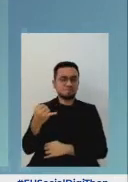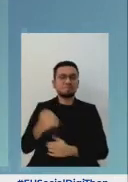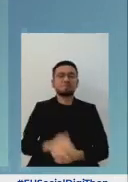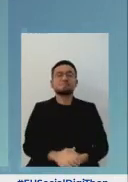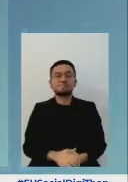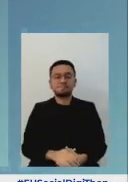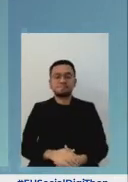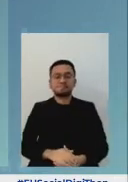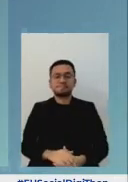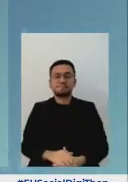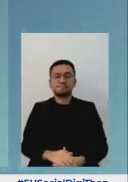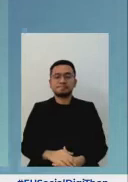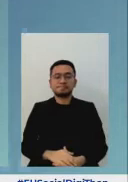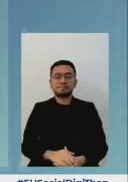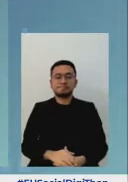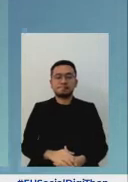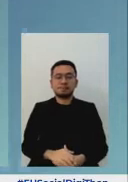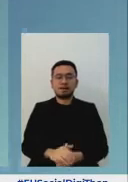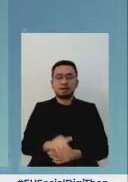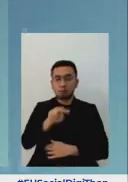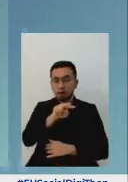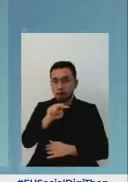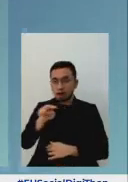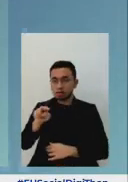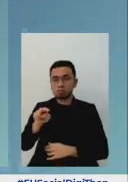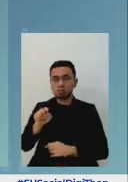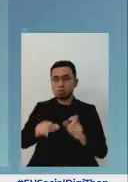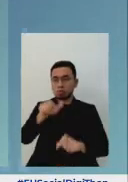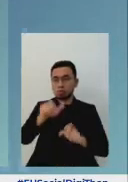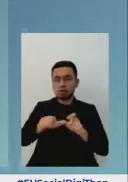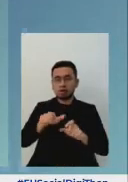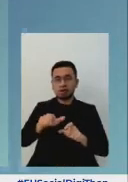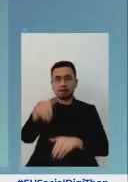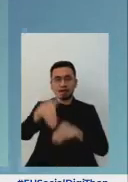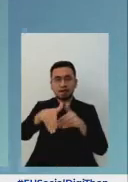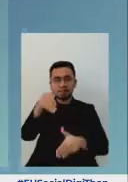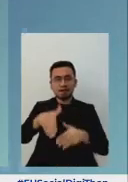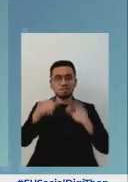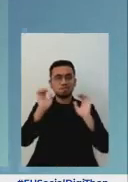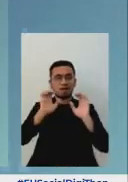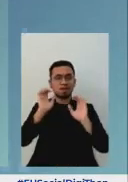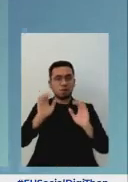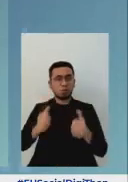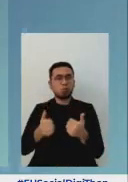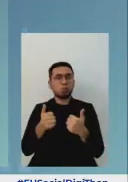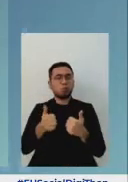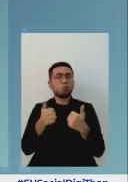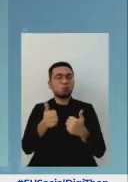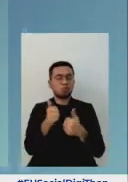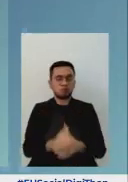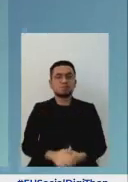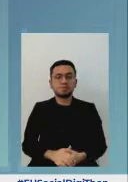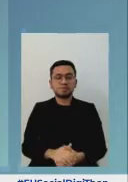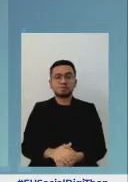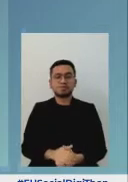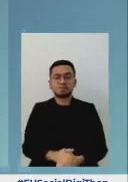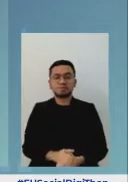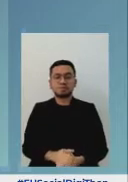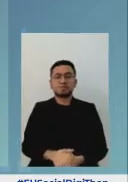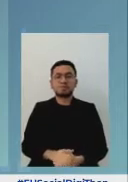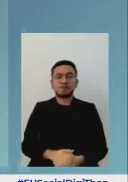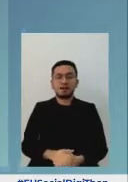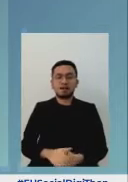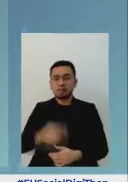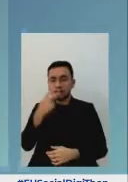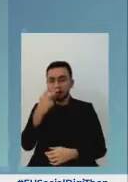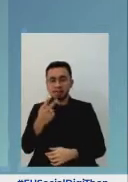peserta masuk, saya sudah mulai melihat nih, wow, pesertanya lumayan banyak nih ya. Saya ingin menyapa nih teman-teman yang duduk di bangku